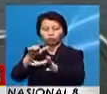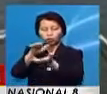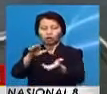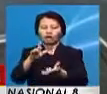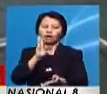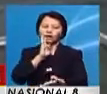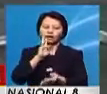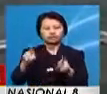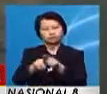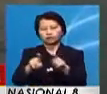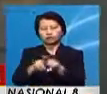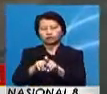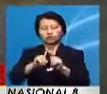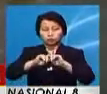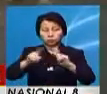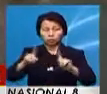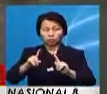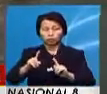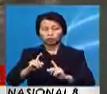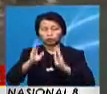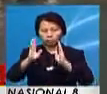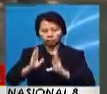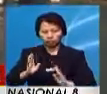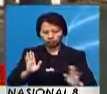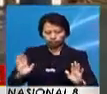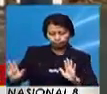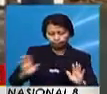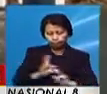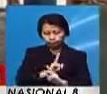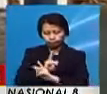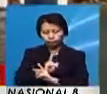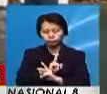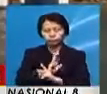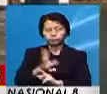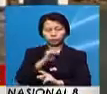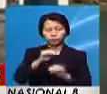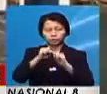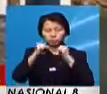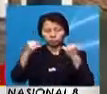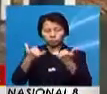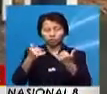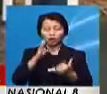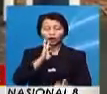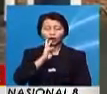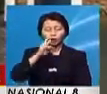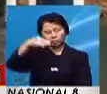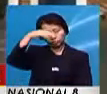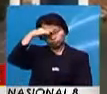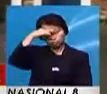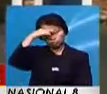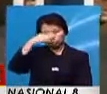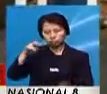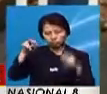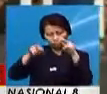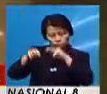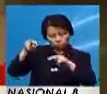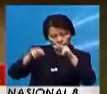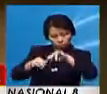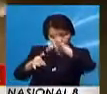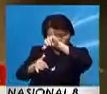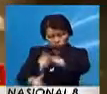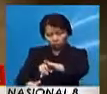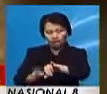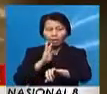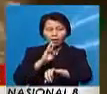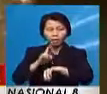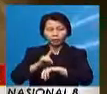sama. Namun, Badan Kawal Suli Air Johor Bakash dan Syarikat Air Johor SAJ memantau paras air di